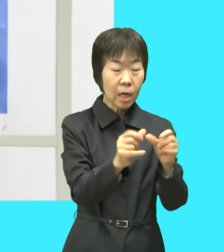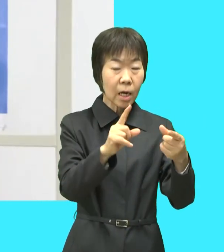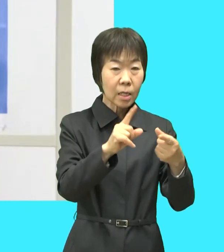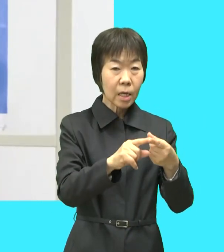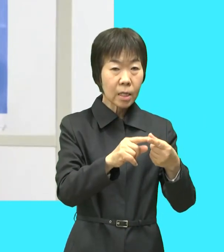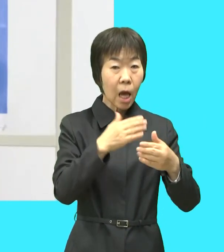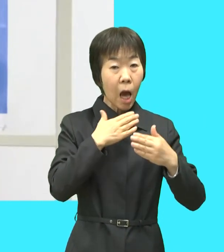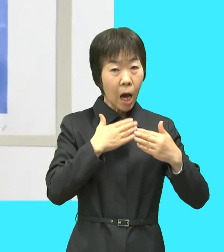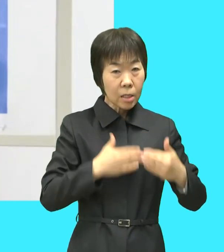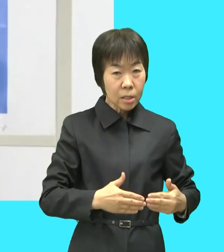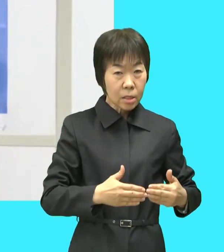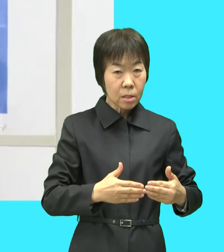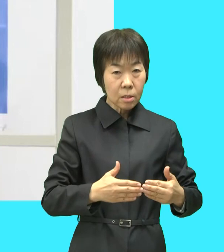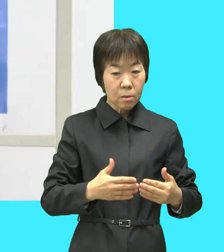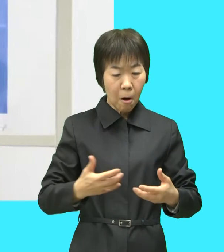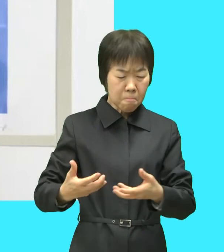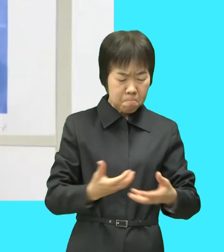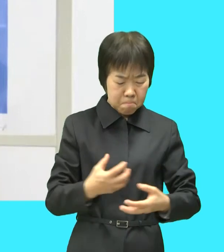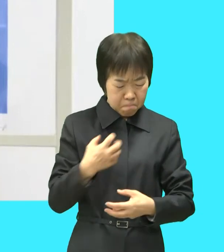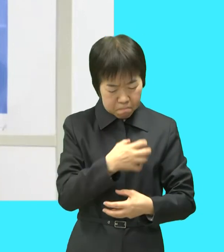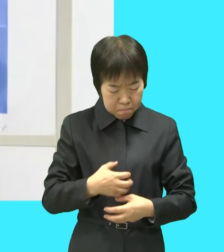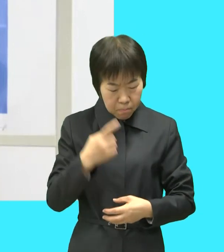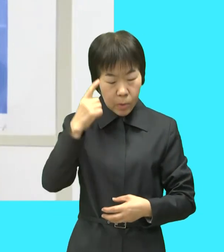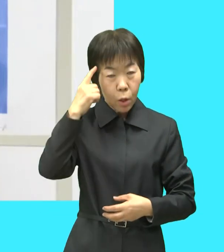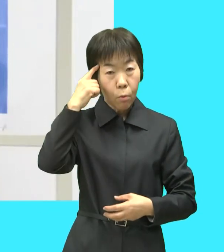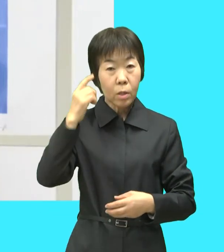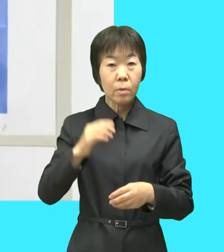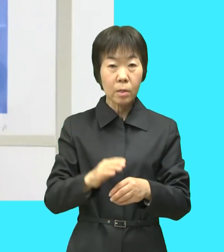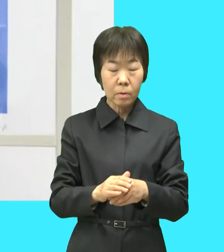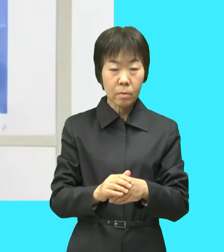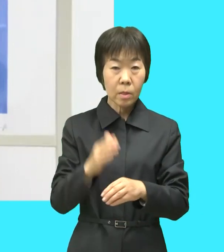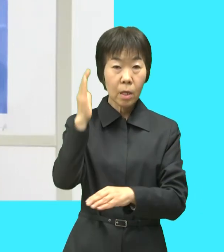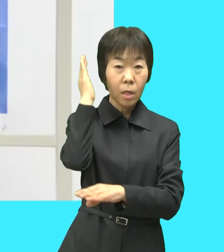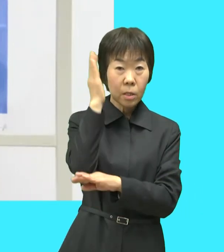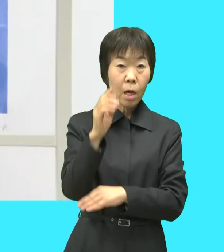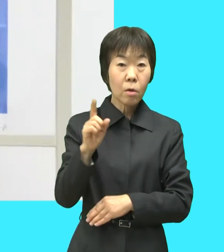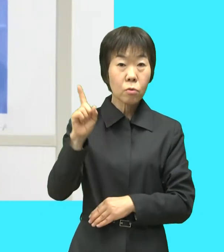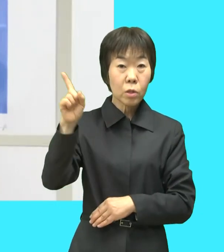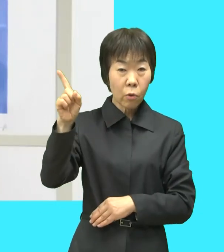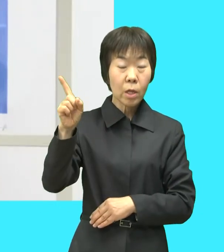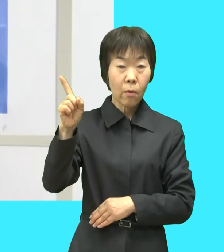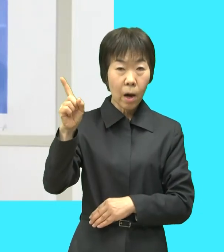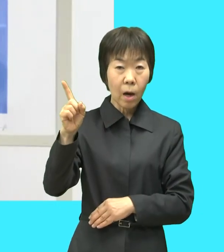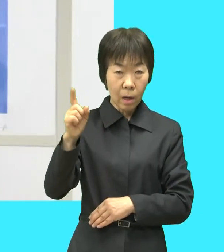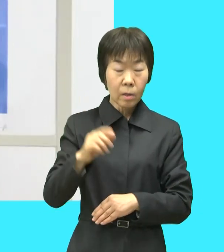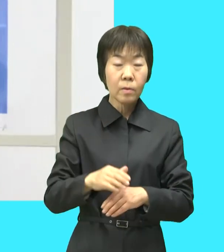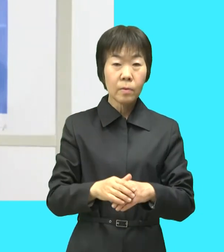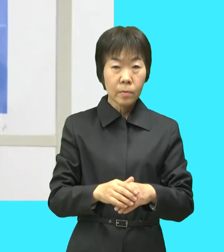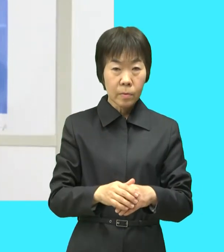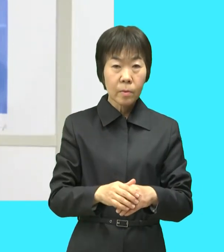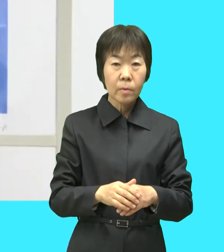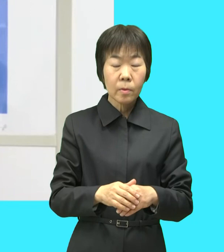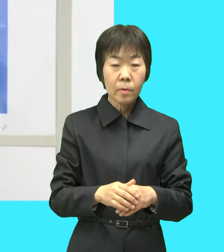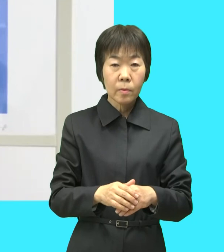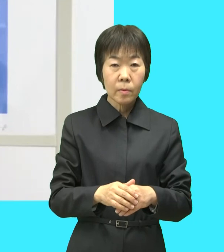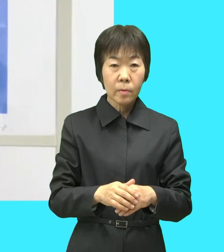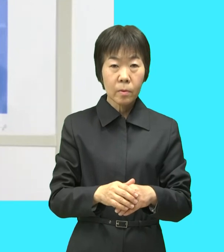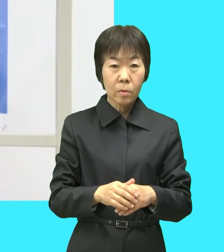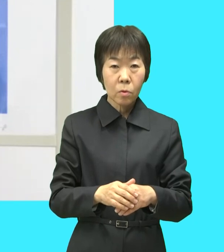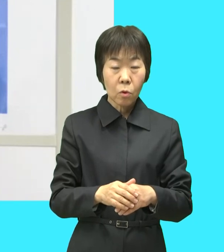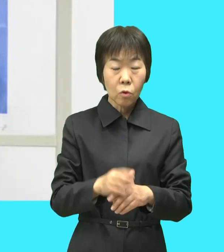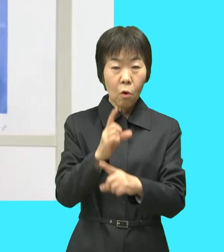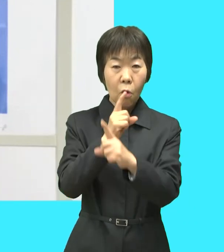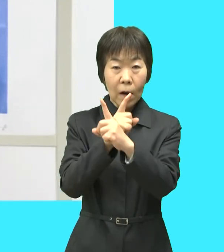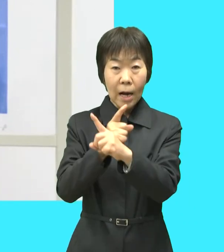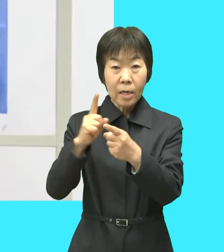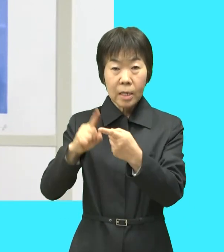のジレンマだと思います。したがって政府においてはトリチウム水の話を言及しているわけではないんですが、この科